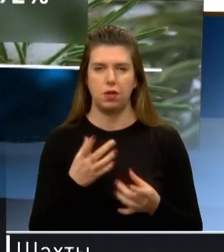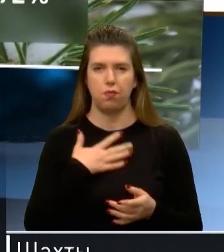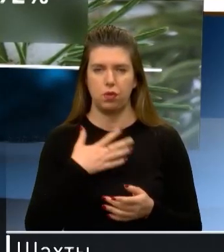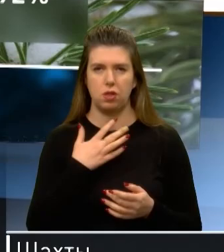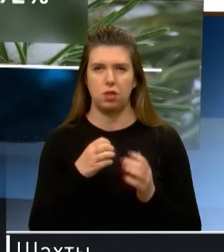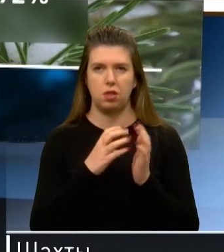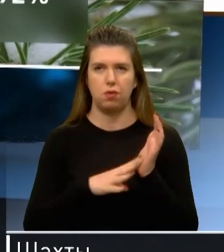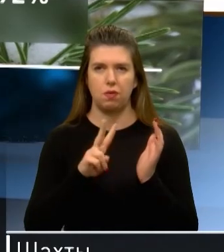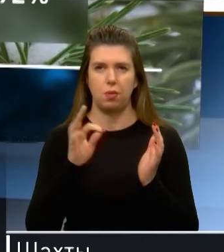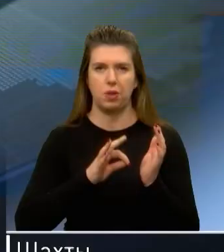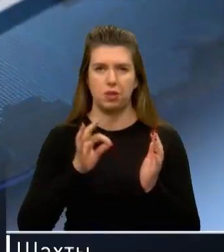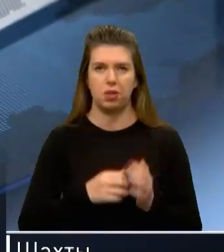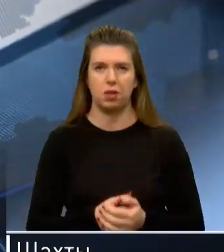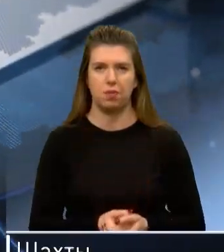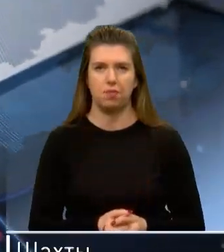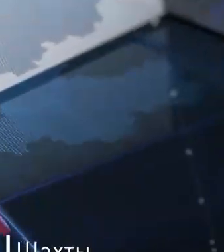воздуха